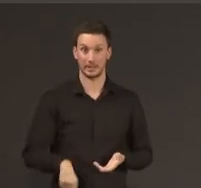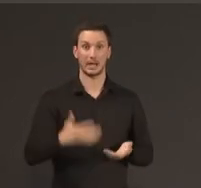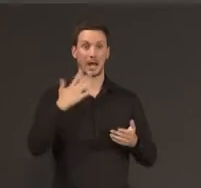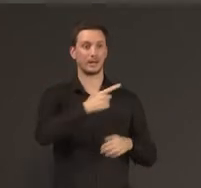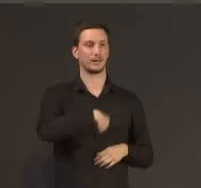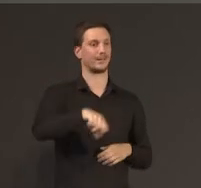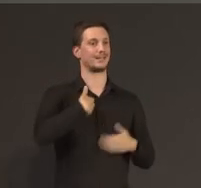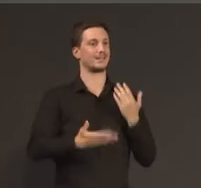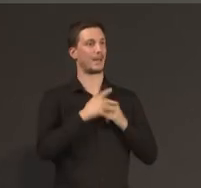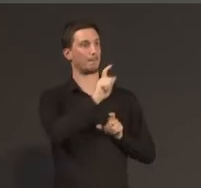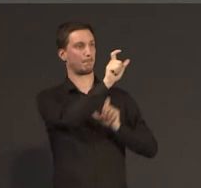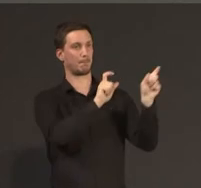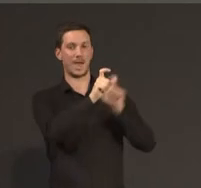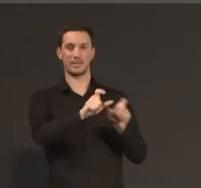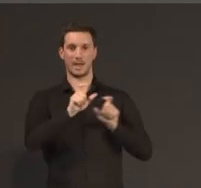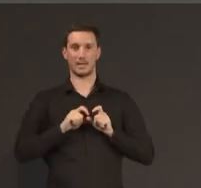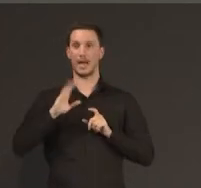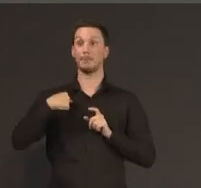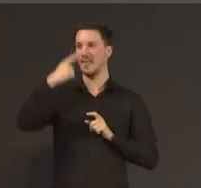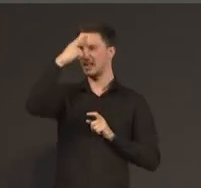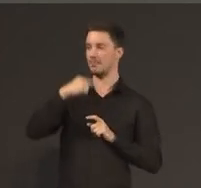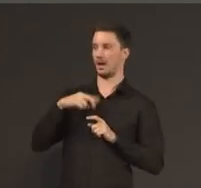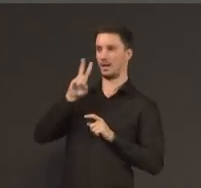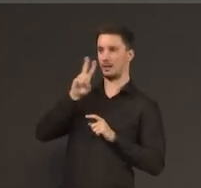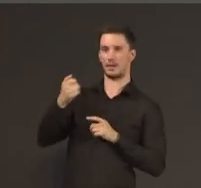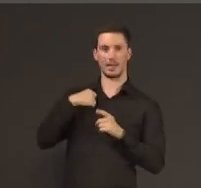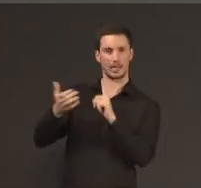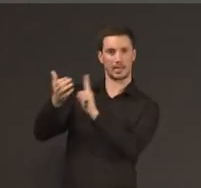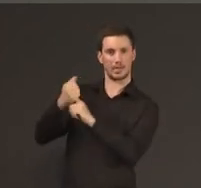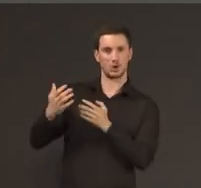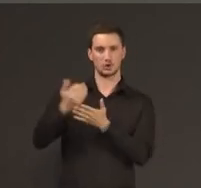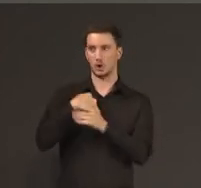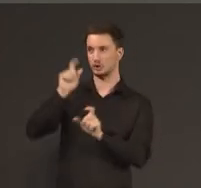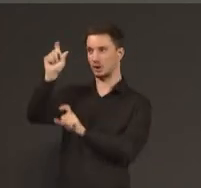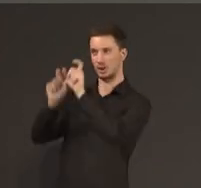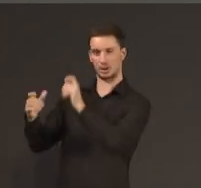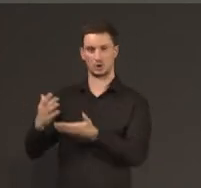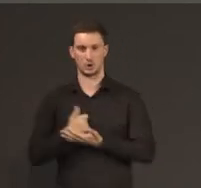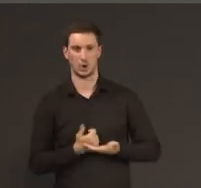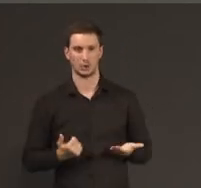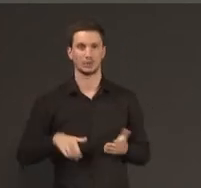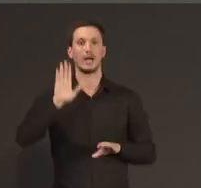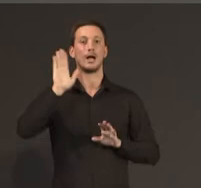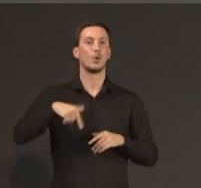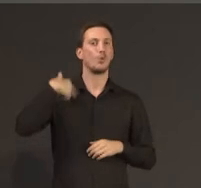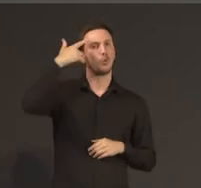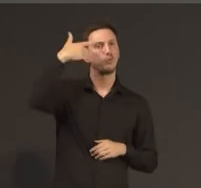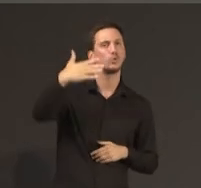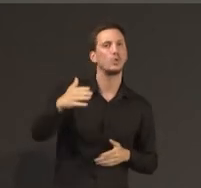les primeres peces. Comencem a veure la imatge. Però hem d'acabar de trobar totes les que ens falten. Què ens separarà el